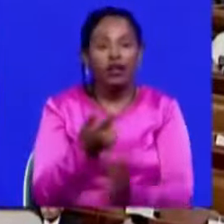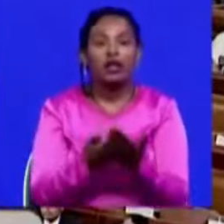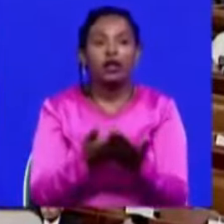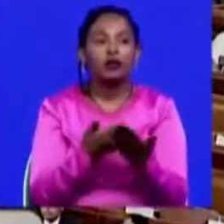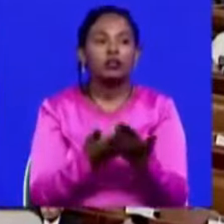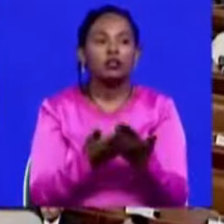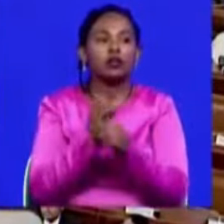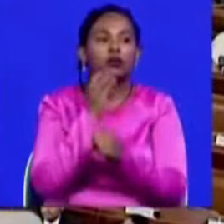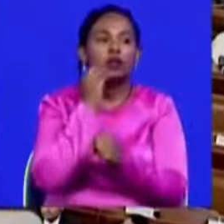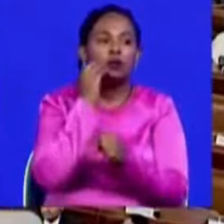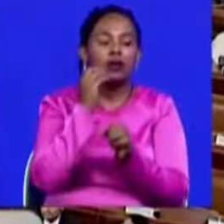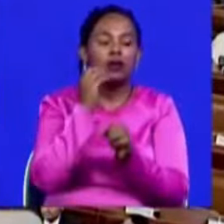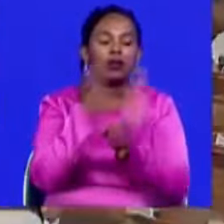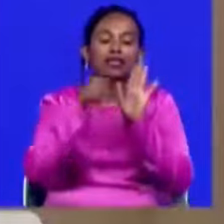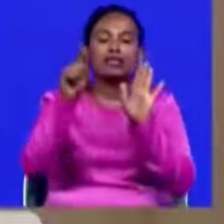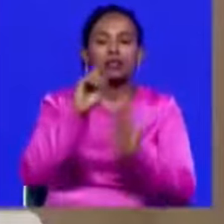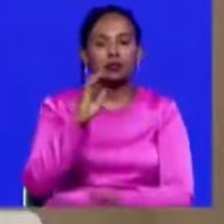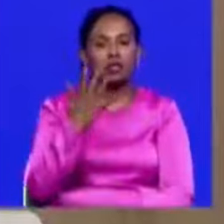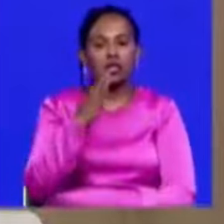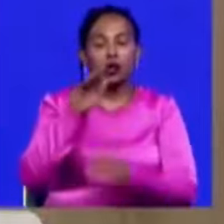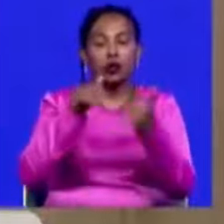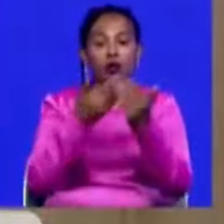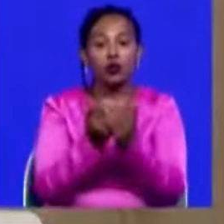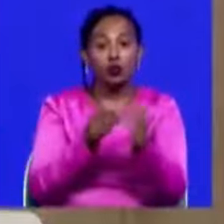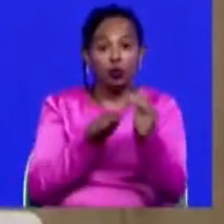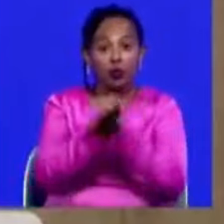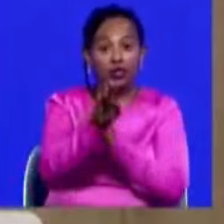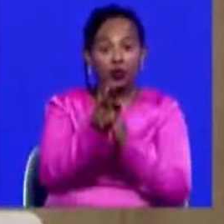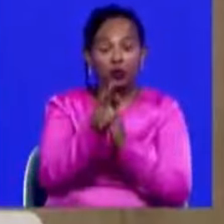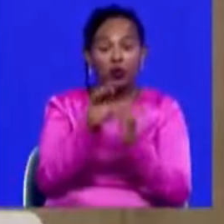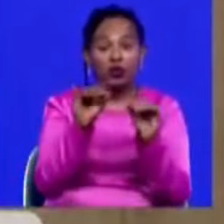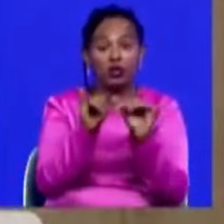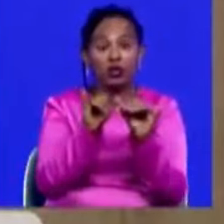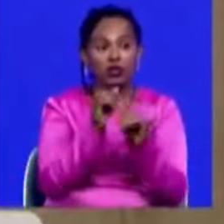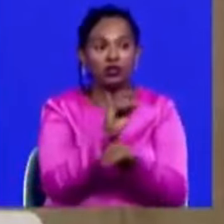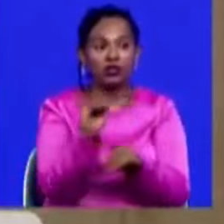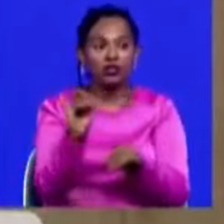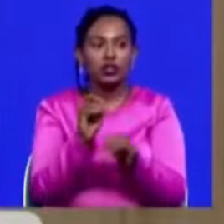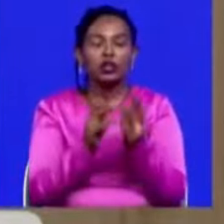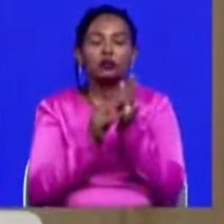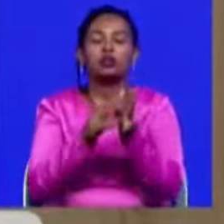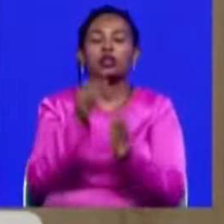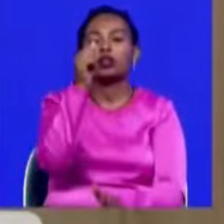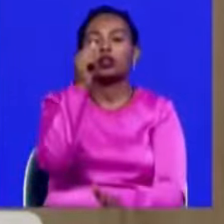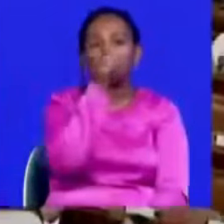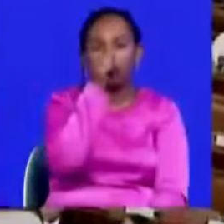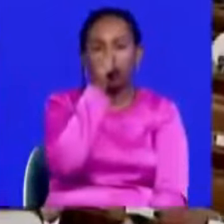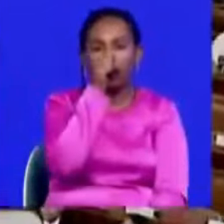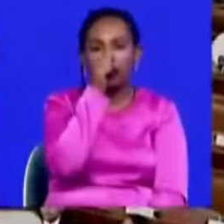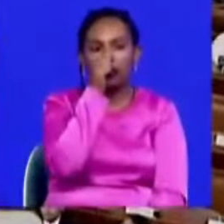ምክር ቤት ግልጽ ይመስለኛል። ሁሉም በሚያስገባው ሳይዝ ልክ እንጂ ለምሳሌ ኢትዮጵያ